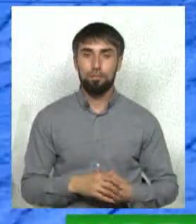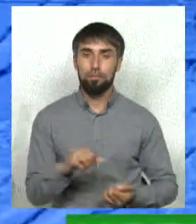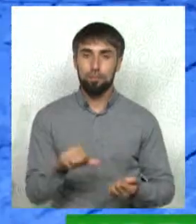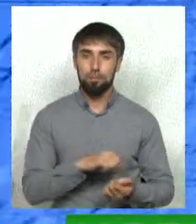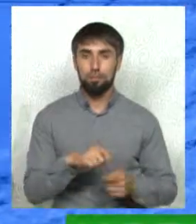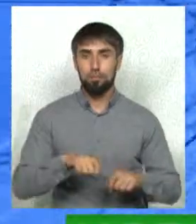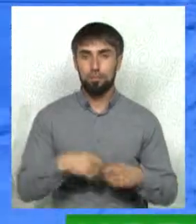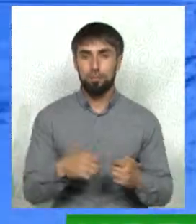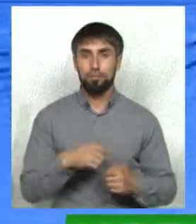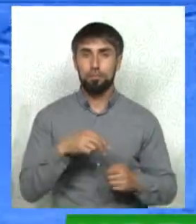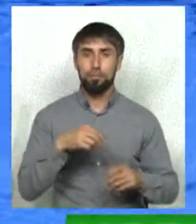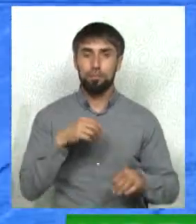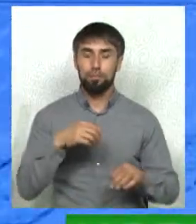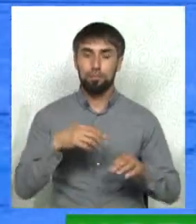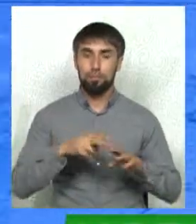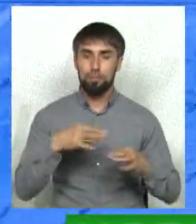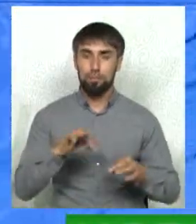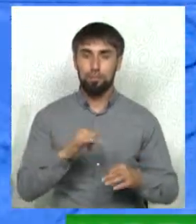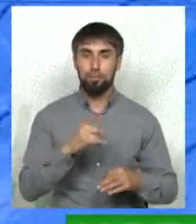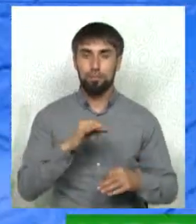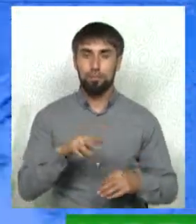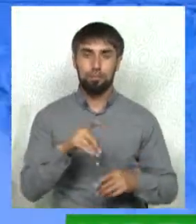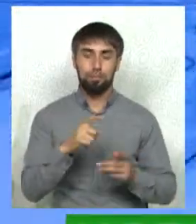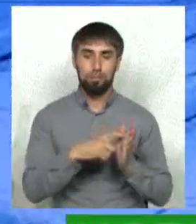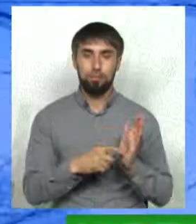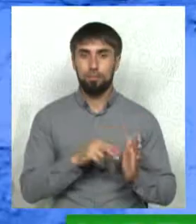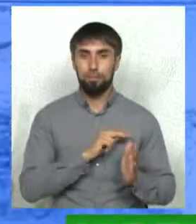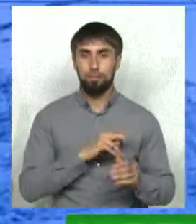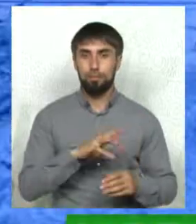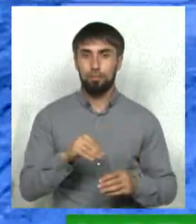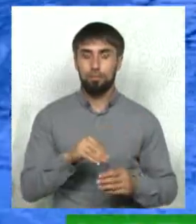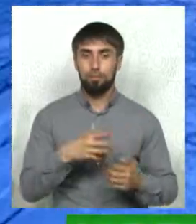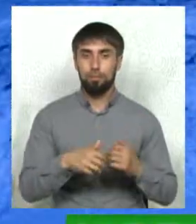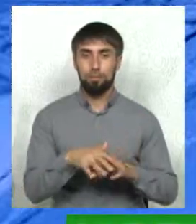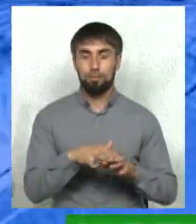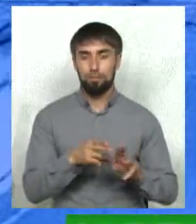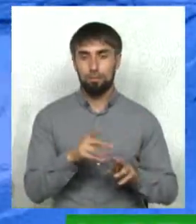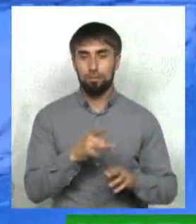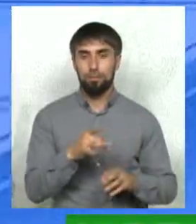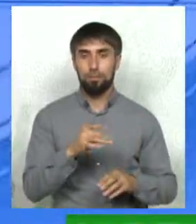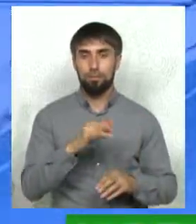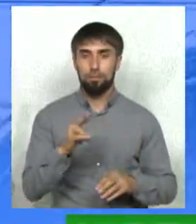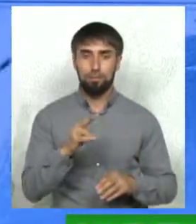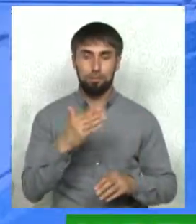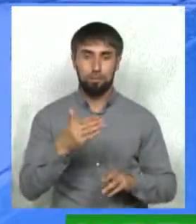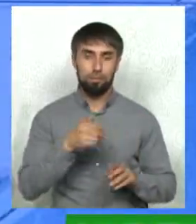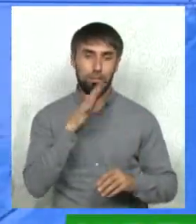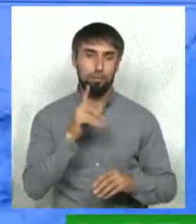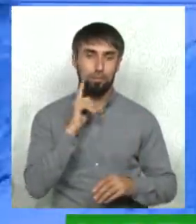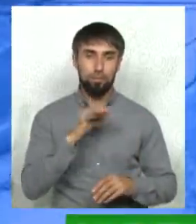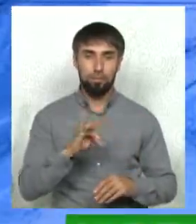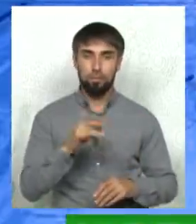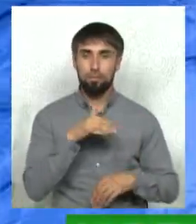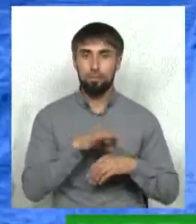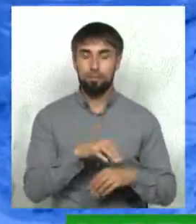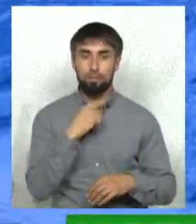Наркомания, нарушения ПДД и экстремизм. Этим темам посвящена работа межрегионального онлайн-фестиваля молодых блогеров, который проходит в